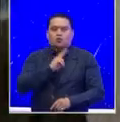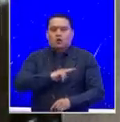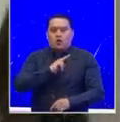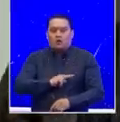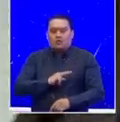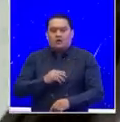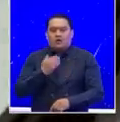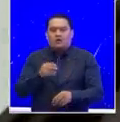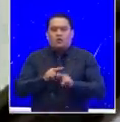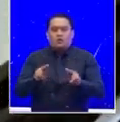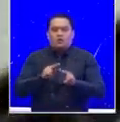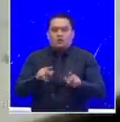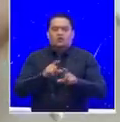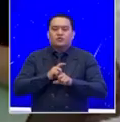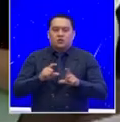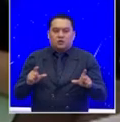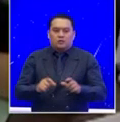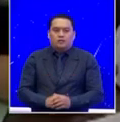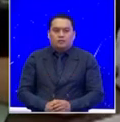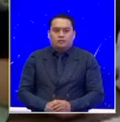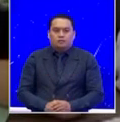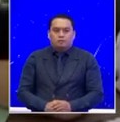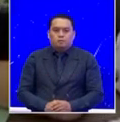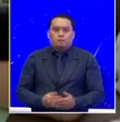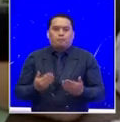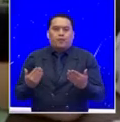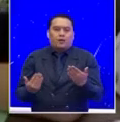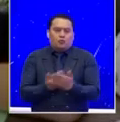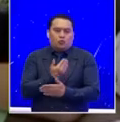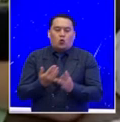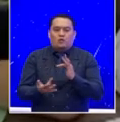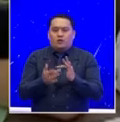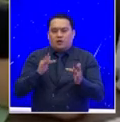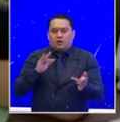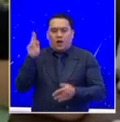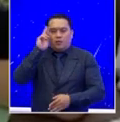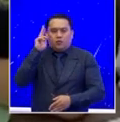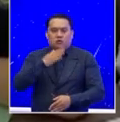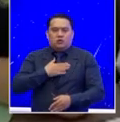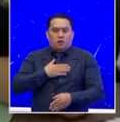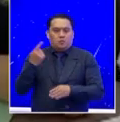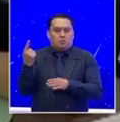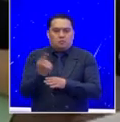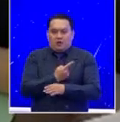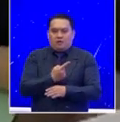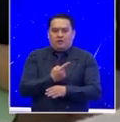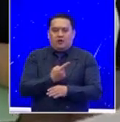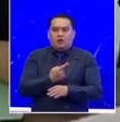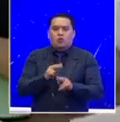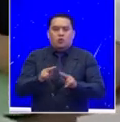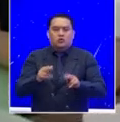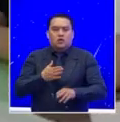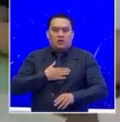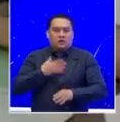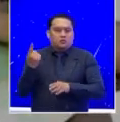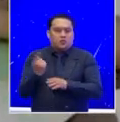ведется непосредственно педагогами учреждения. Мы перешли на новое дистанционное обучение. Конечно, это новое не только для наших учителей, также и для